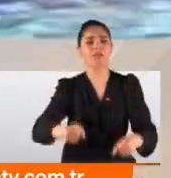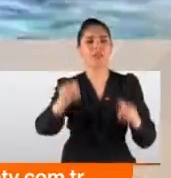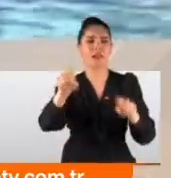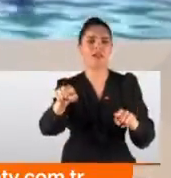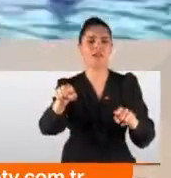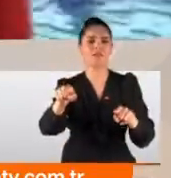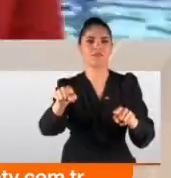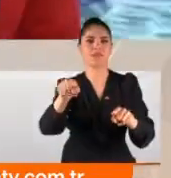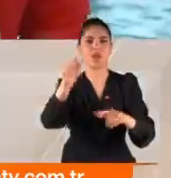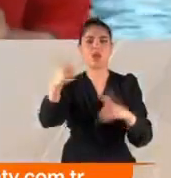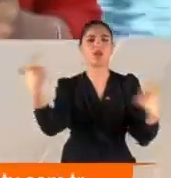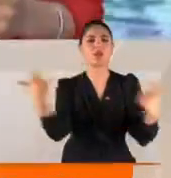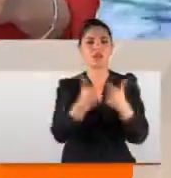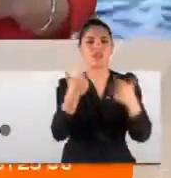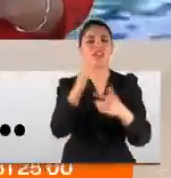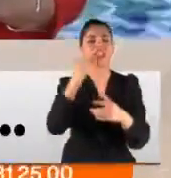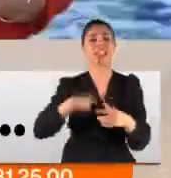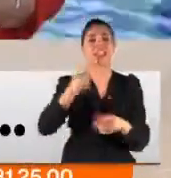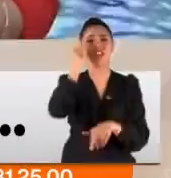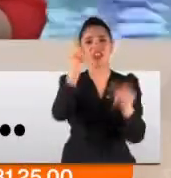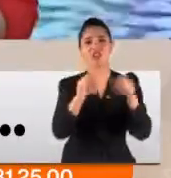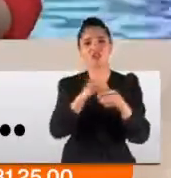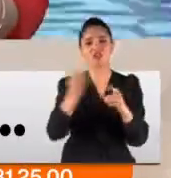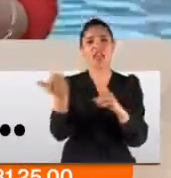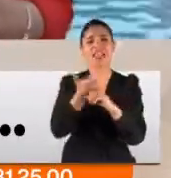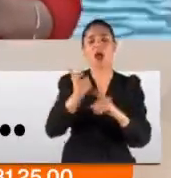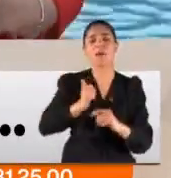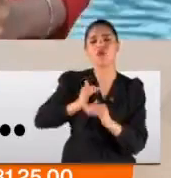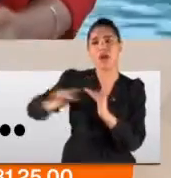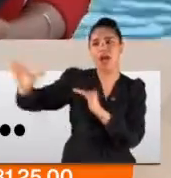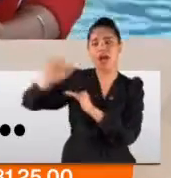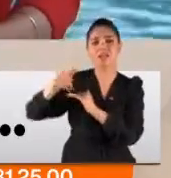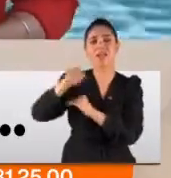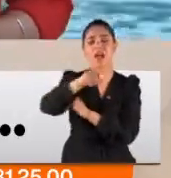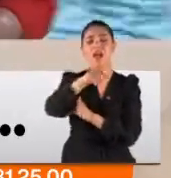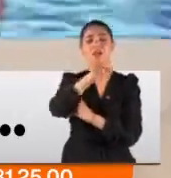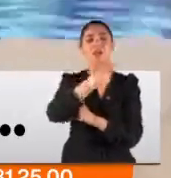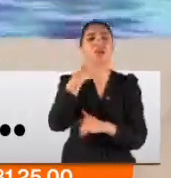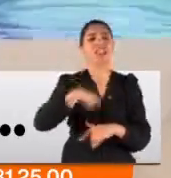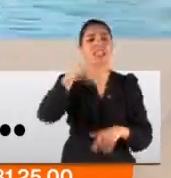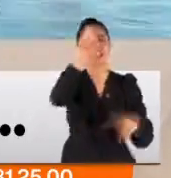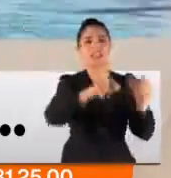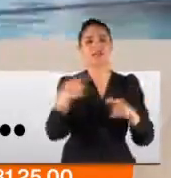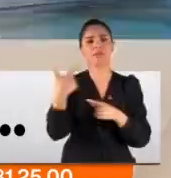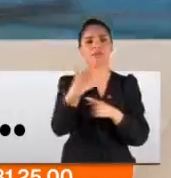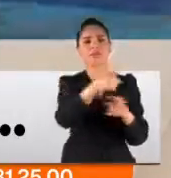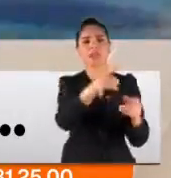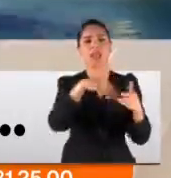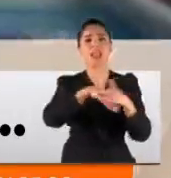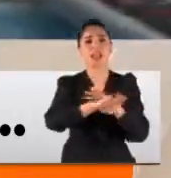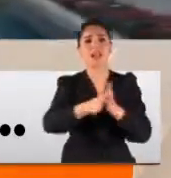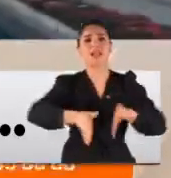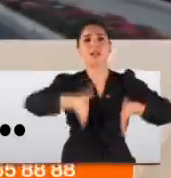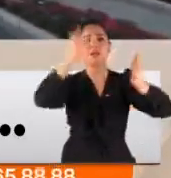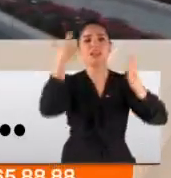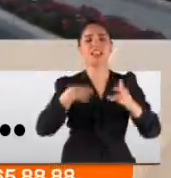biriydi burası. Ateş açıldı siviller üzerine darbeci askerler tarafından. Sığındıkları İBB binasından sabah saatlerine kadar